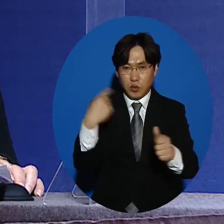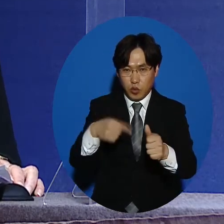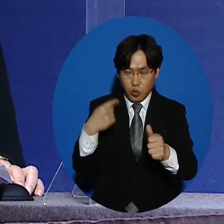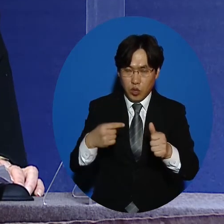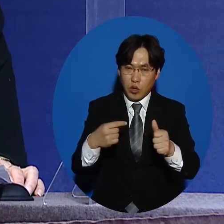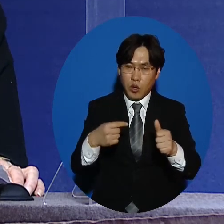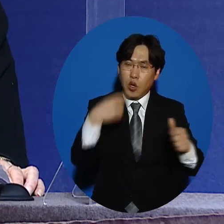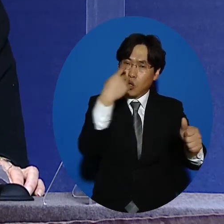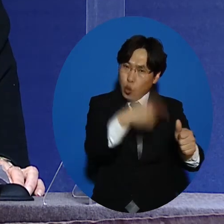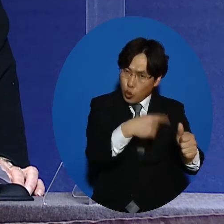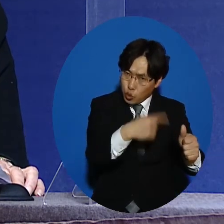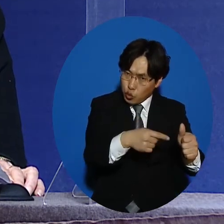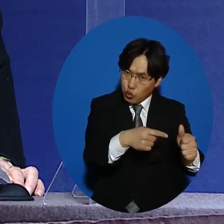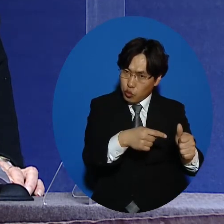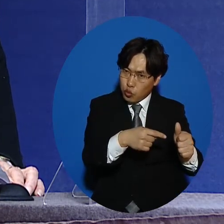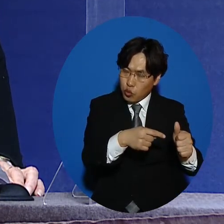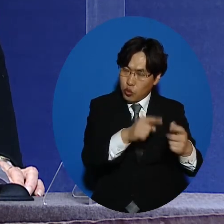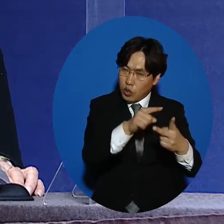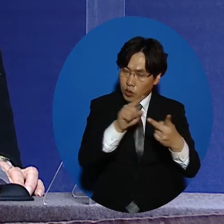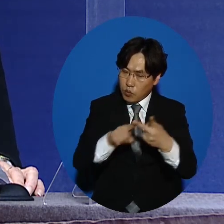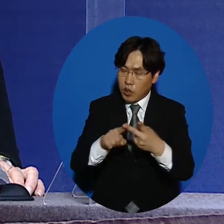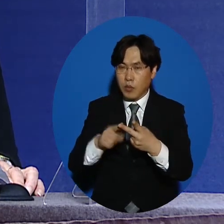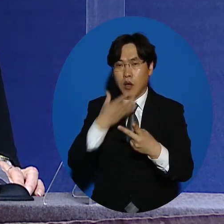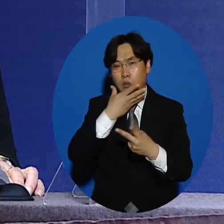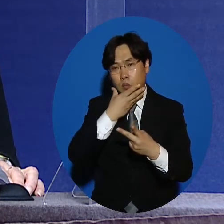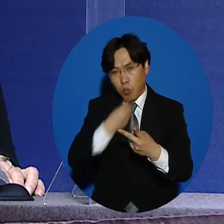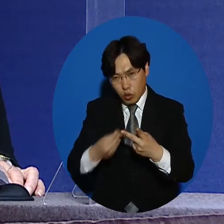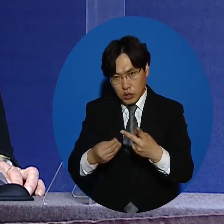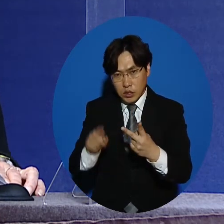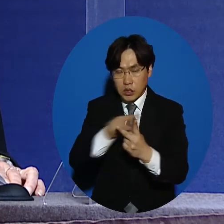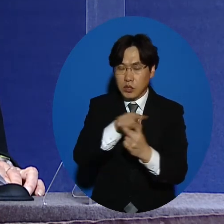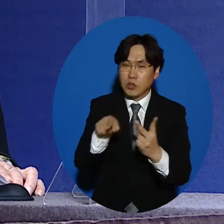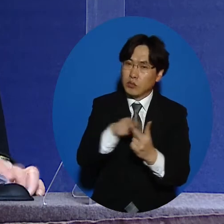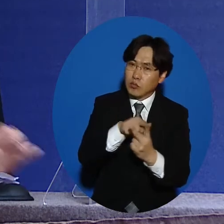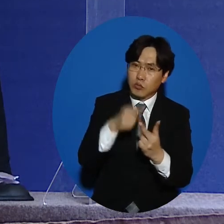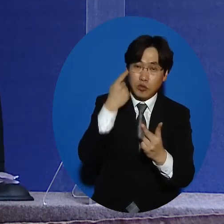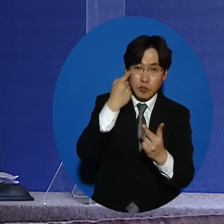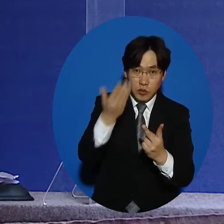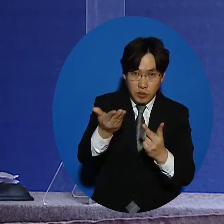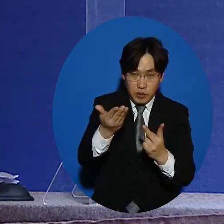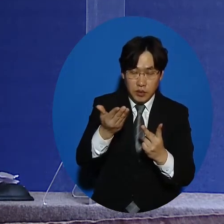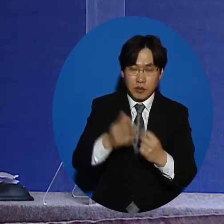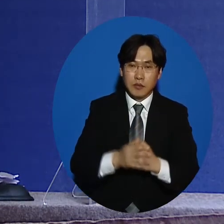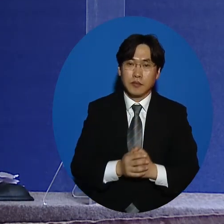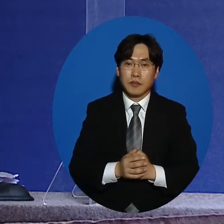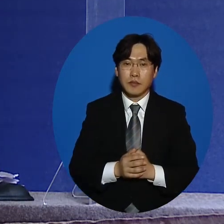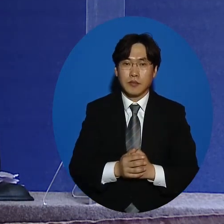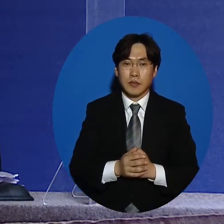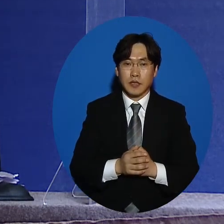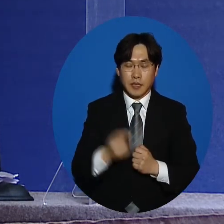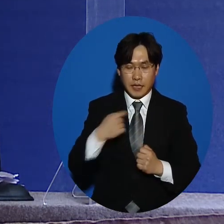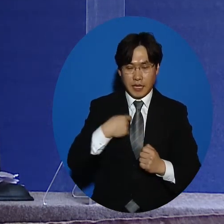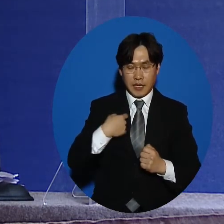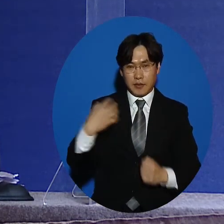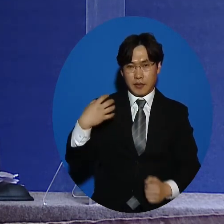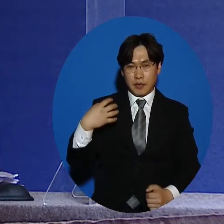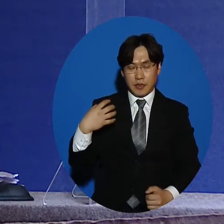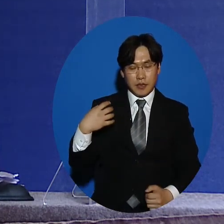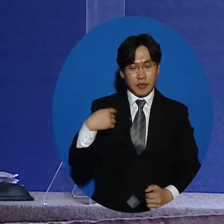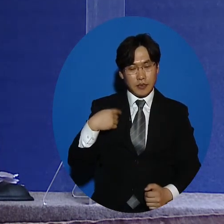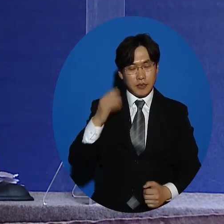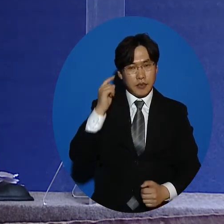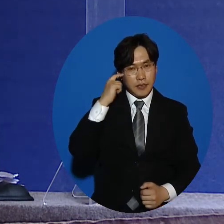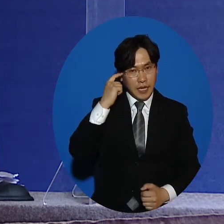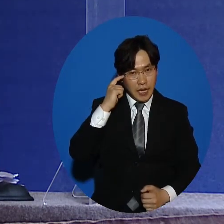교육인가 복지인가 이렇게 말씀하셨는데 저 사회를 보면서 또 제가